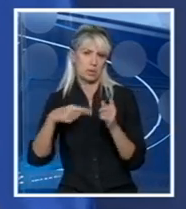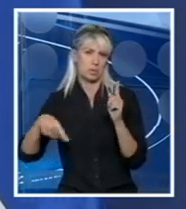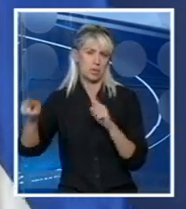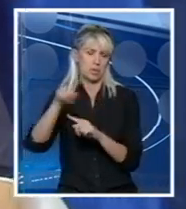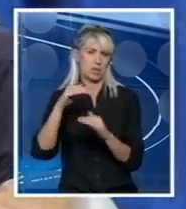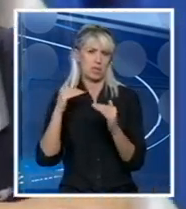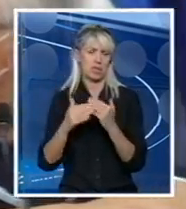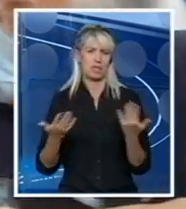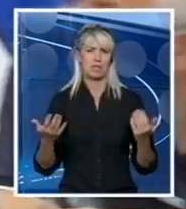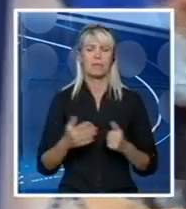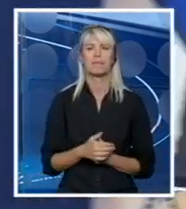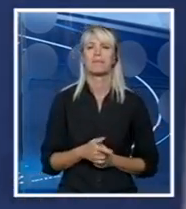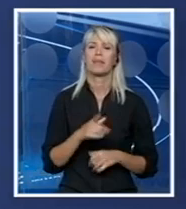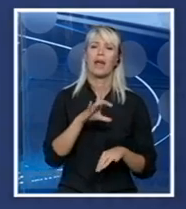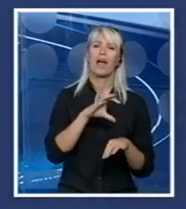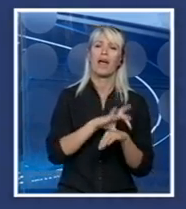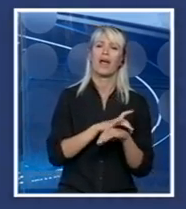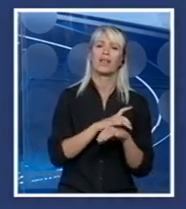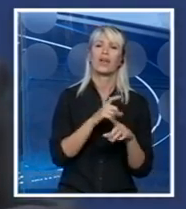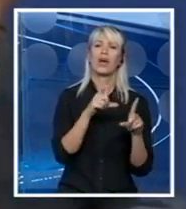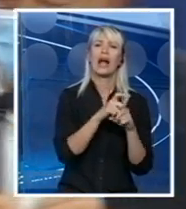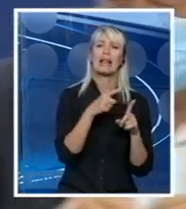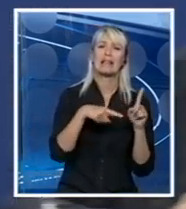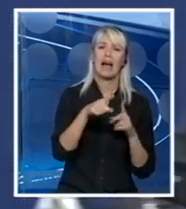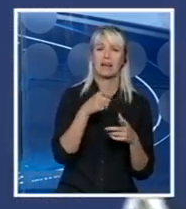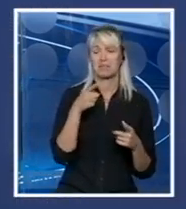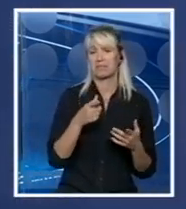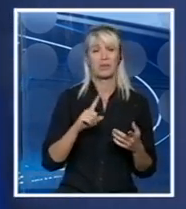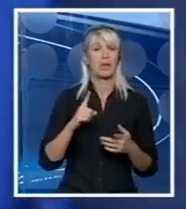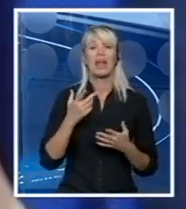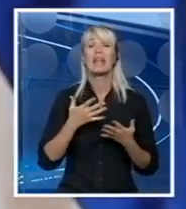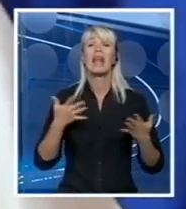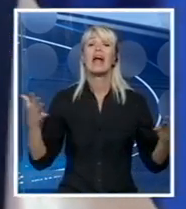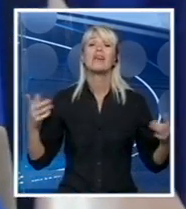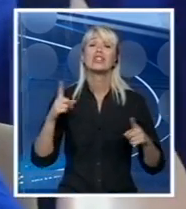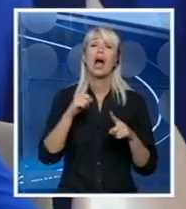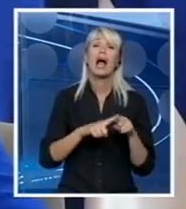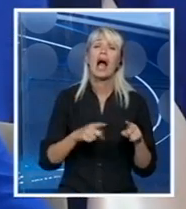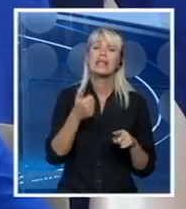nije najveća kazna za osobu koja ne nosi masku, velika verovatnoća da se razboli?